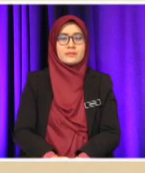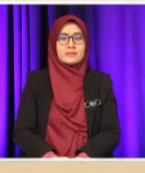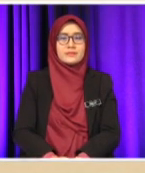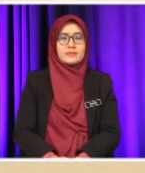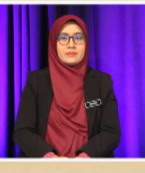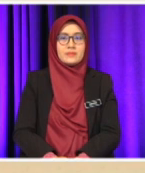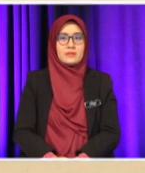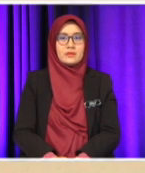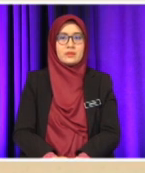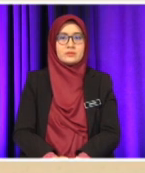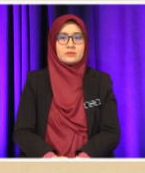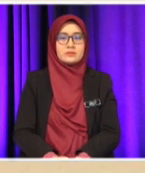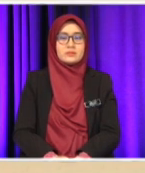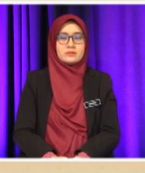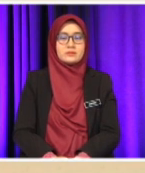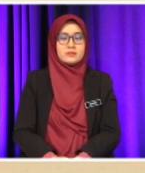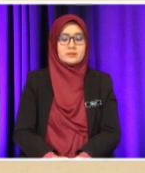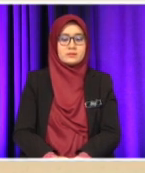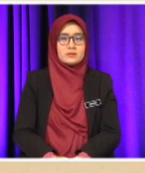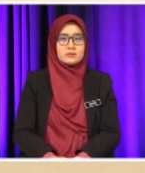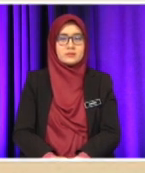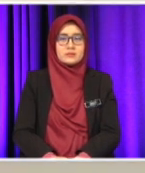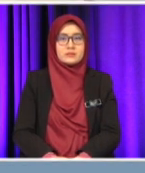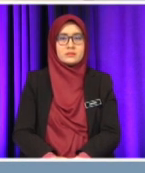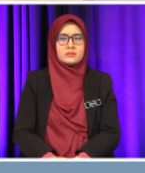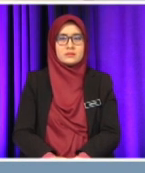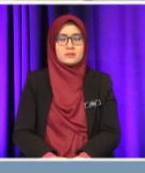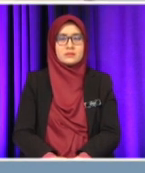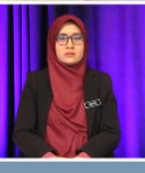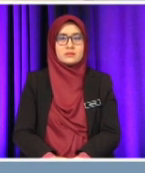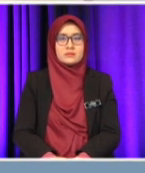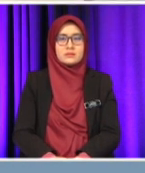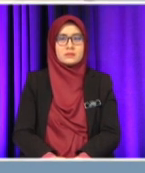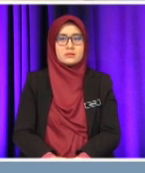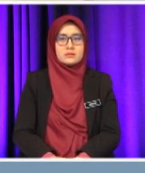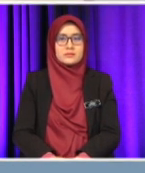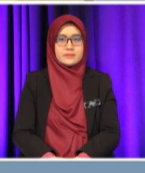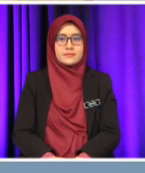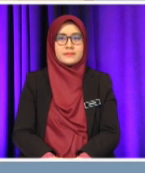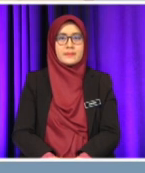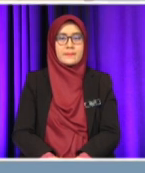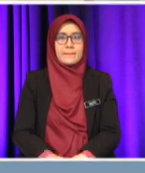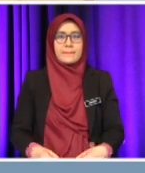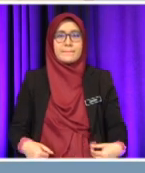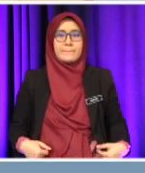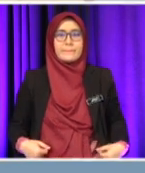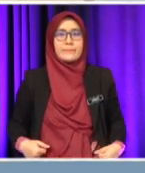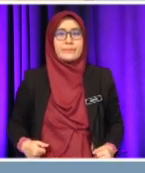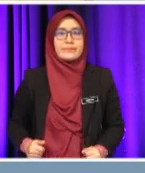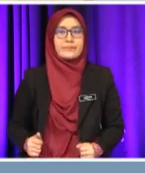bagian dasar kemudian daun ataupun Bunganya di muncul di permukaan air baik tadi siapa